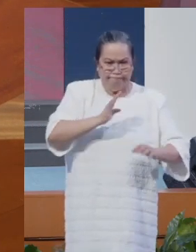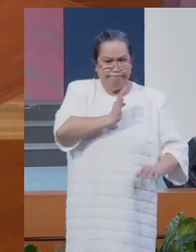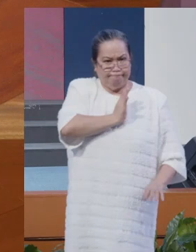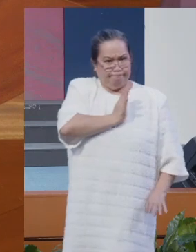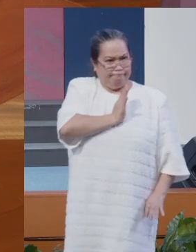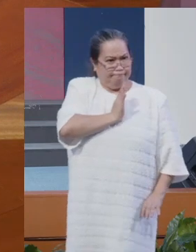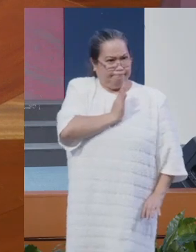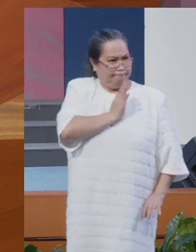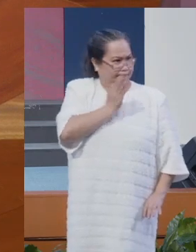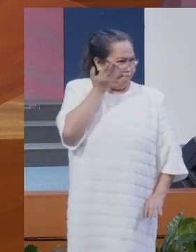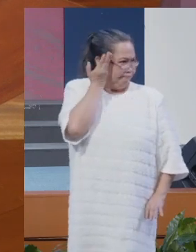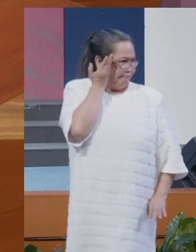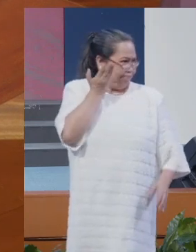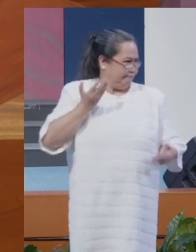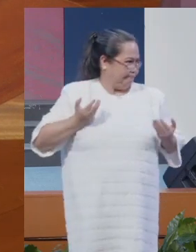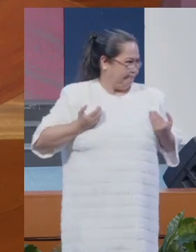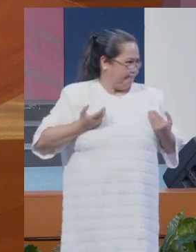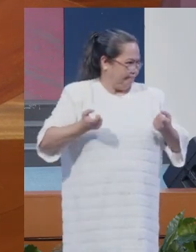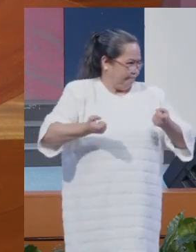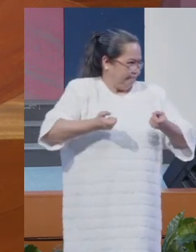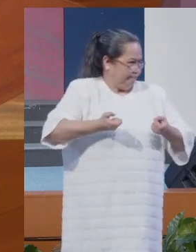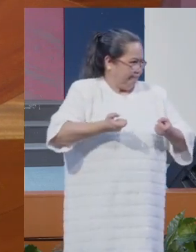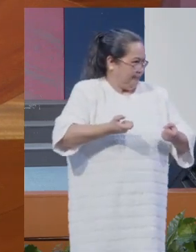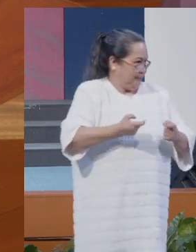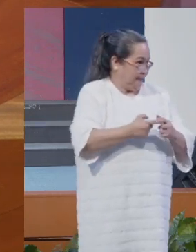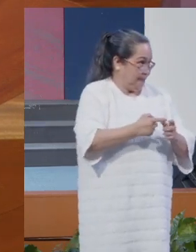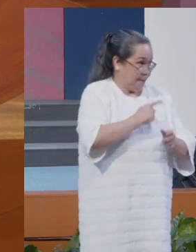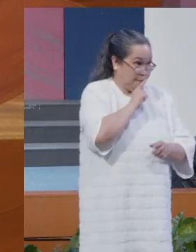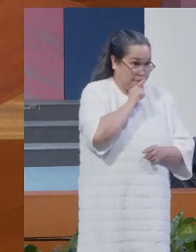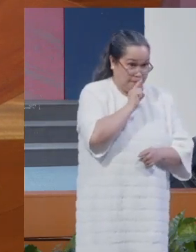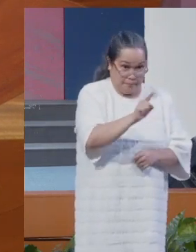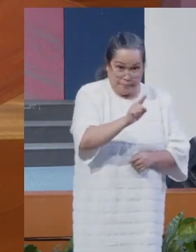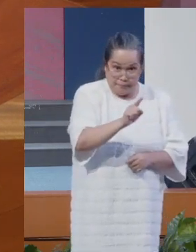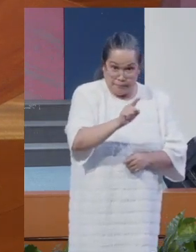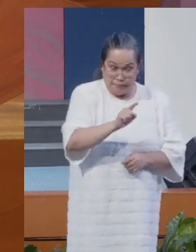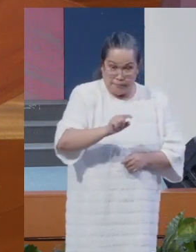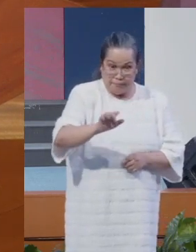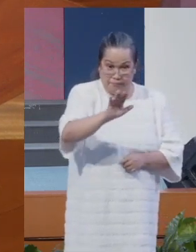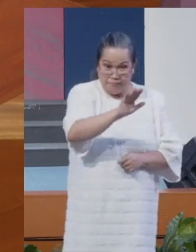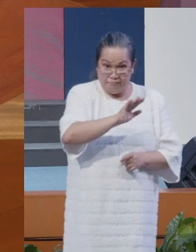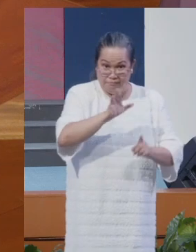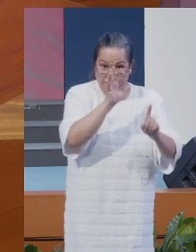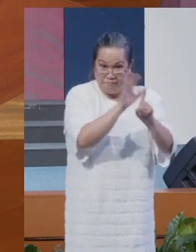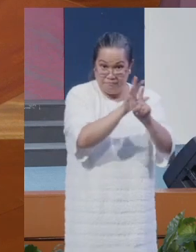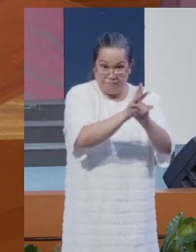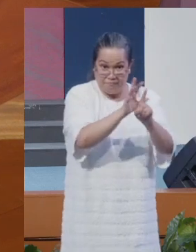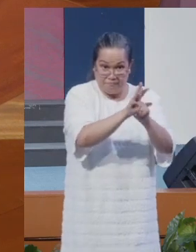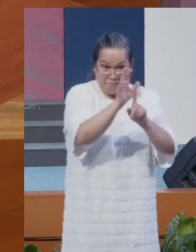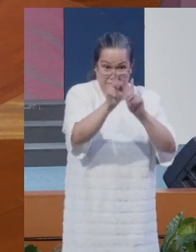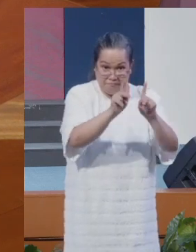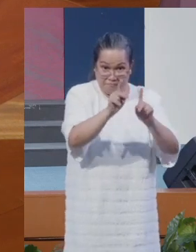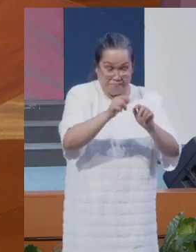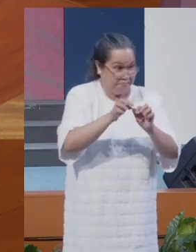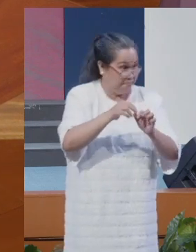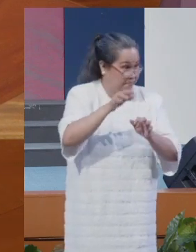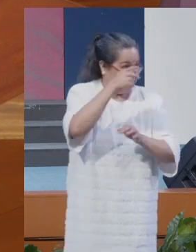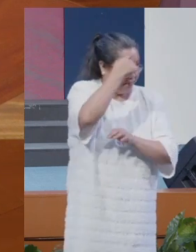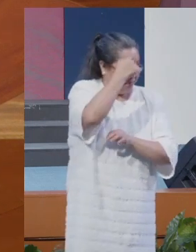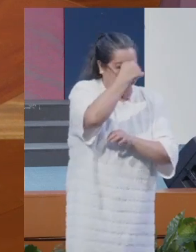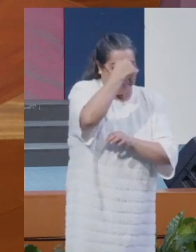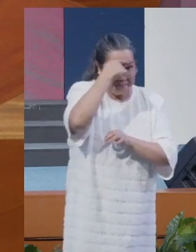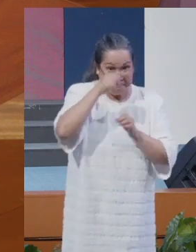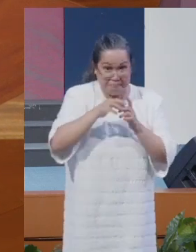gawa. Ganyan ang tinuturo ng pinakapopular na relihiyon sa ating bansa. Na